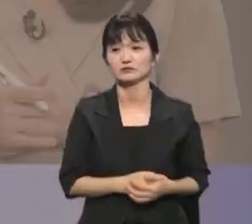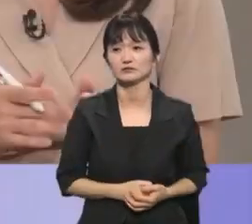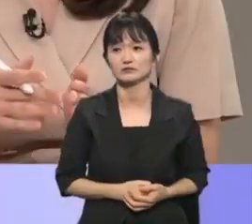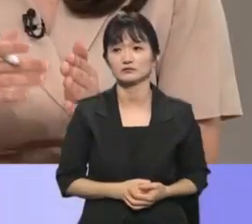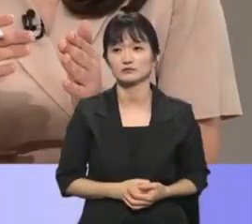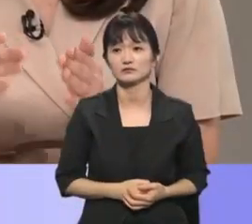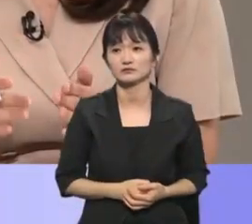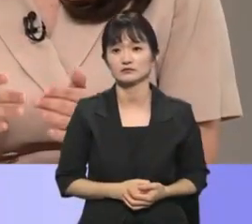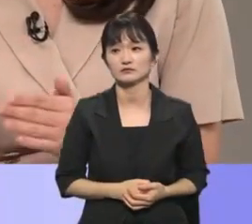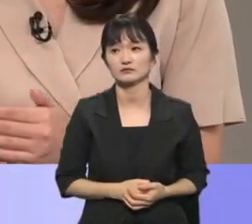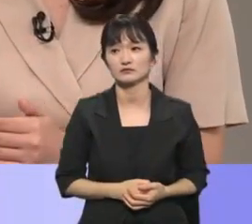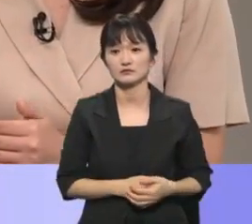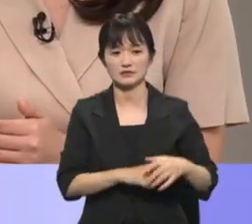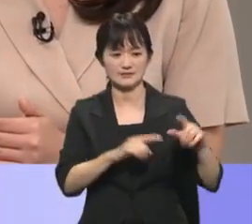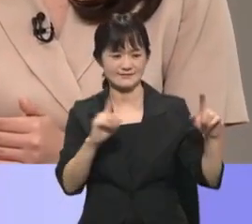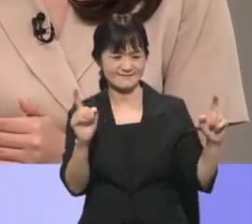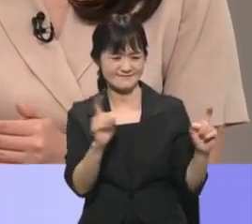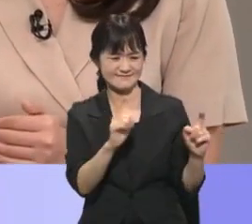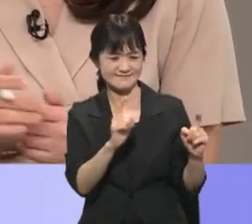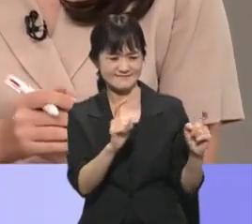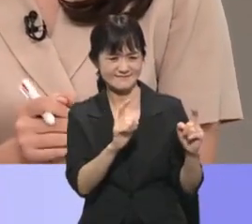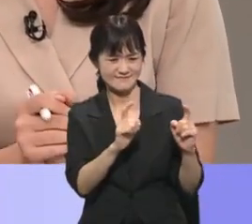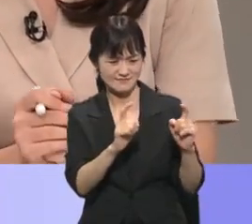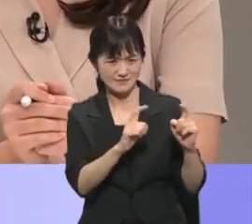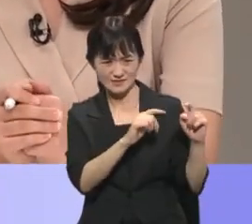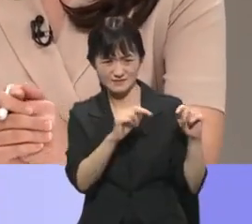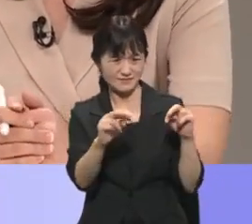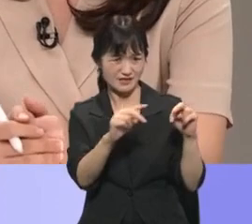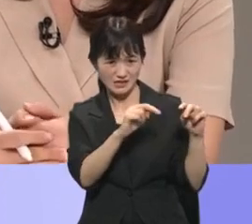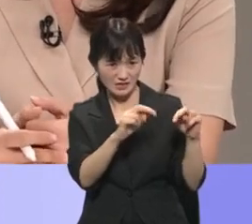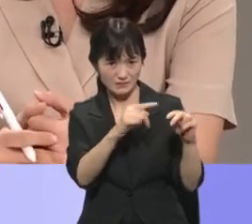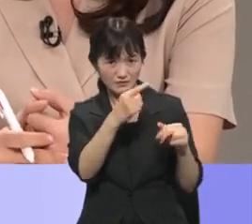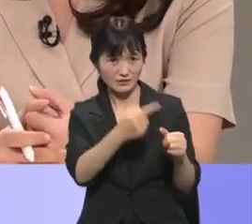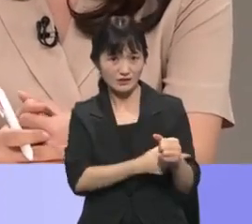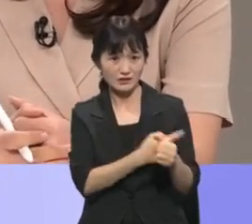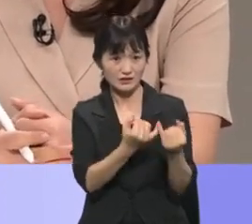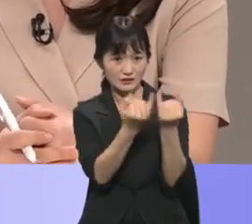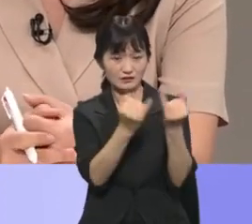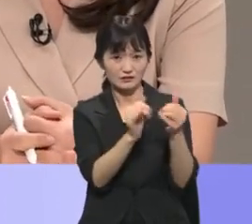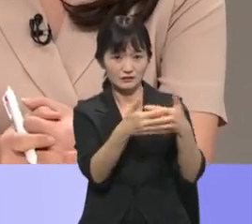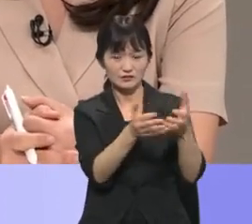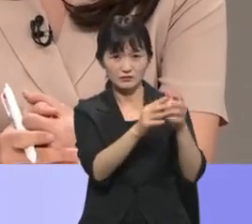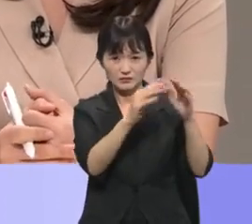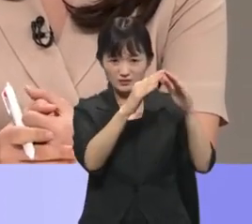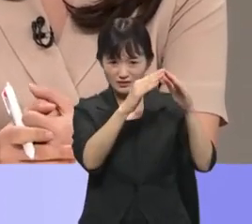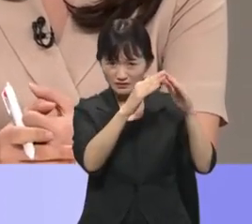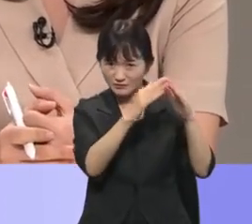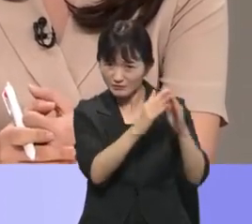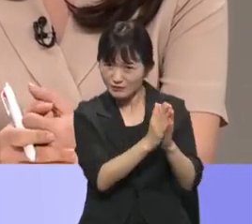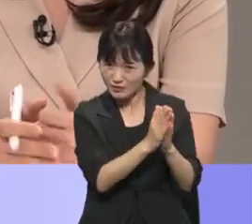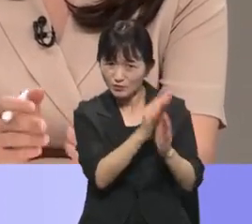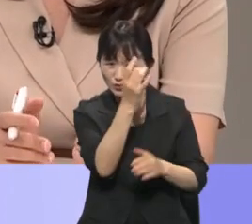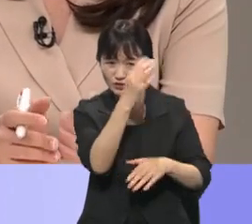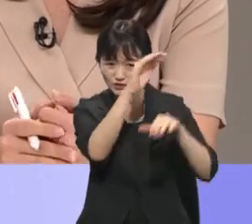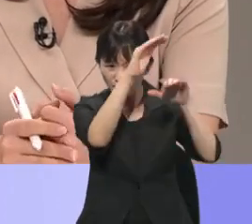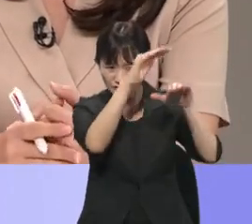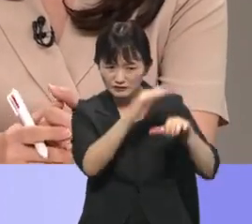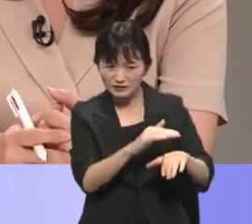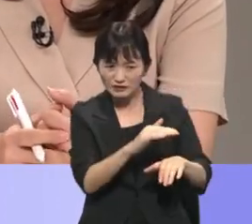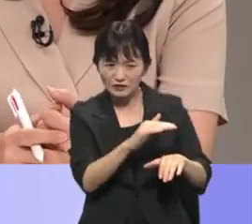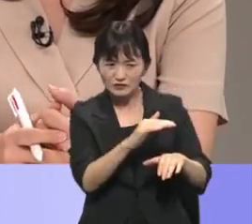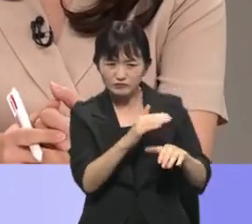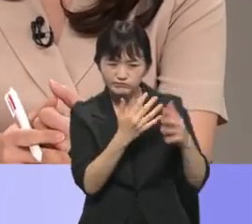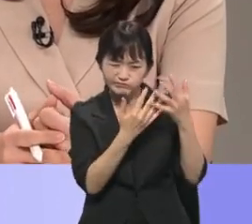너무 그 논쟁이 너무 극단적으로 가서 여가부 폐지까지 가는 것은 오히려 사안의 본질을 흐리고 도리어